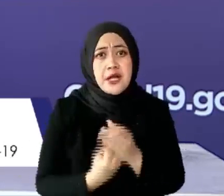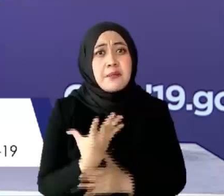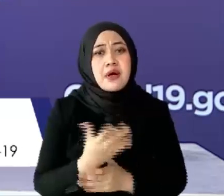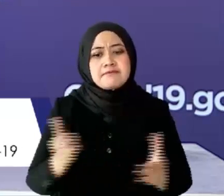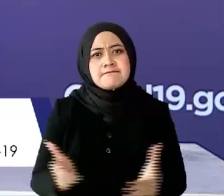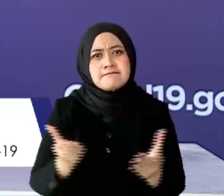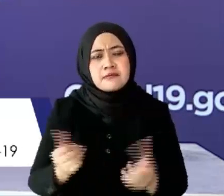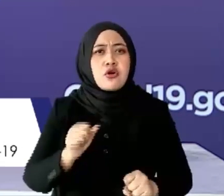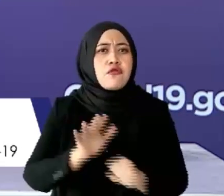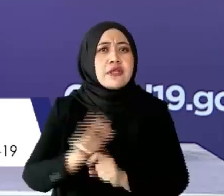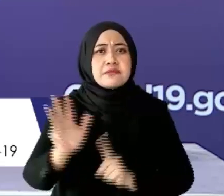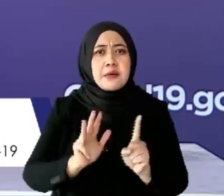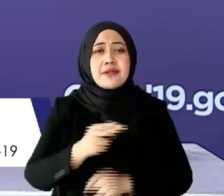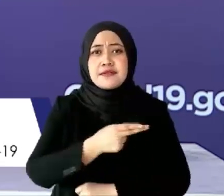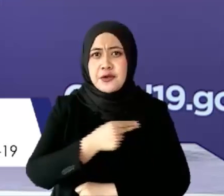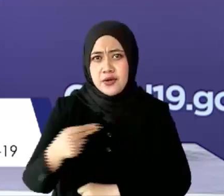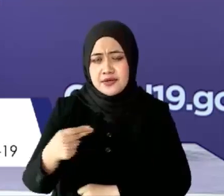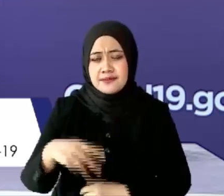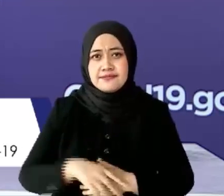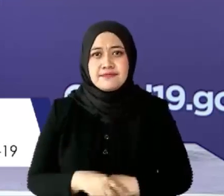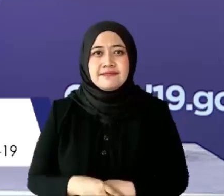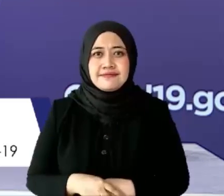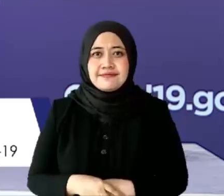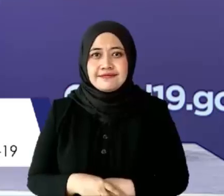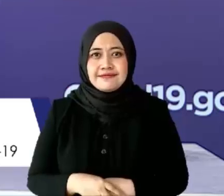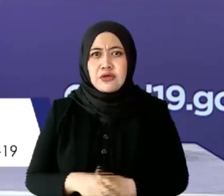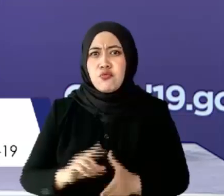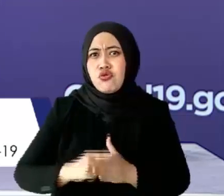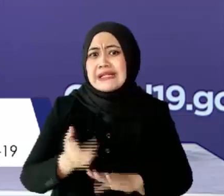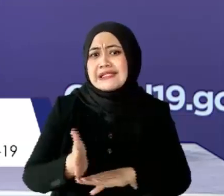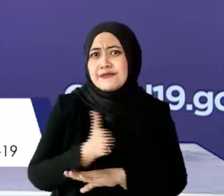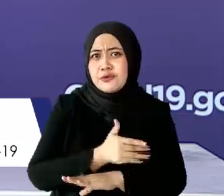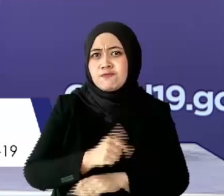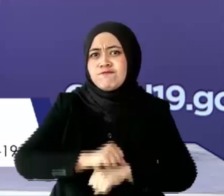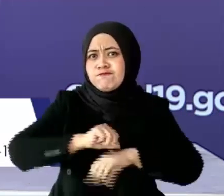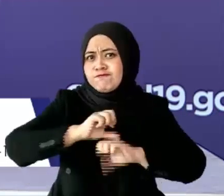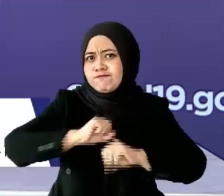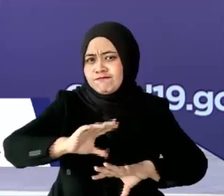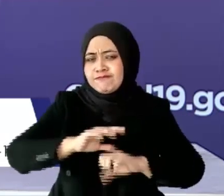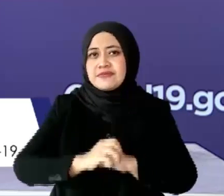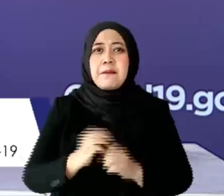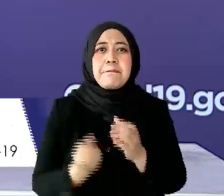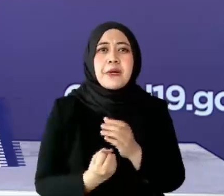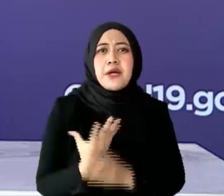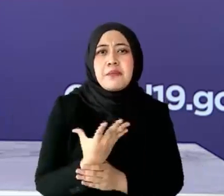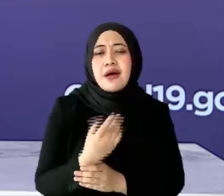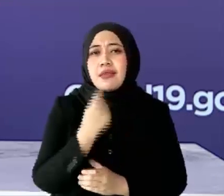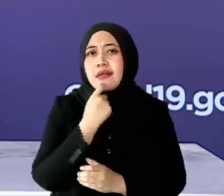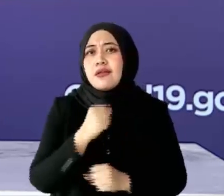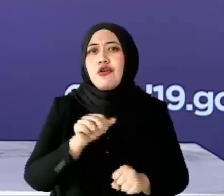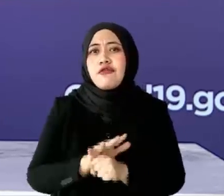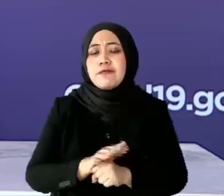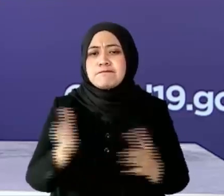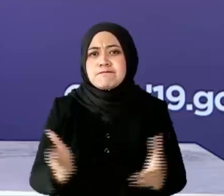perkembangan penanganan COVID-19 di Indonesia. Sebelum memulai sesi konferensi pers, perkembangan penanganan